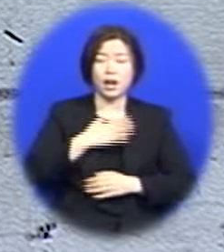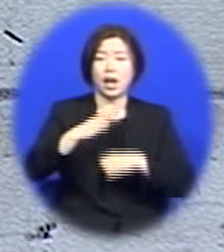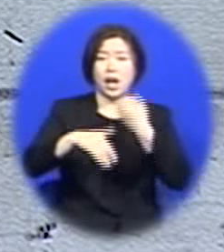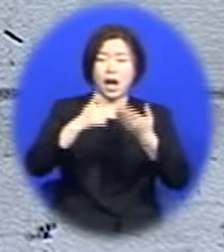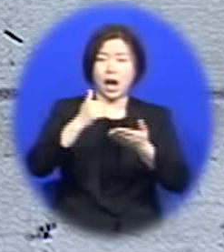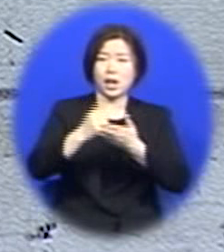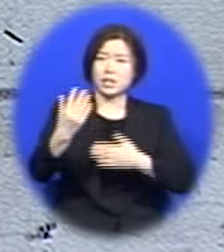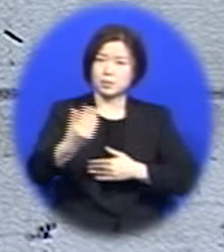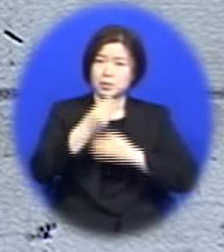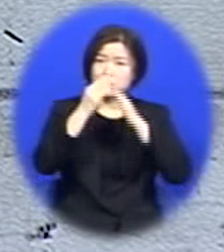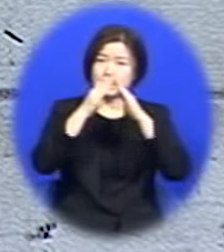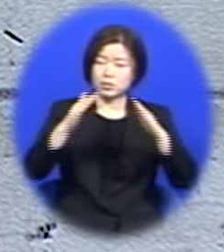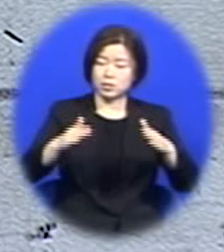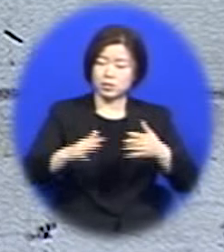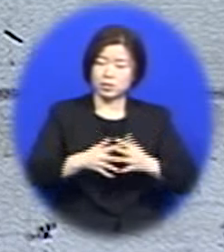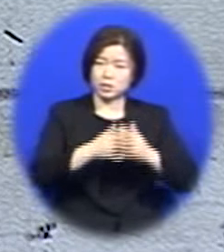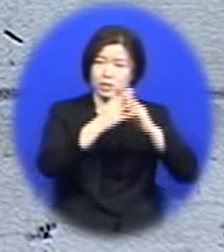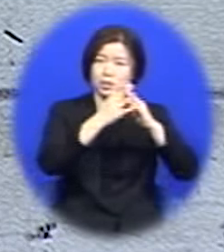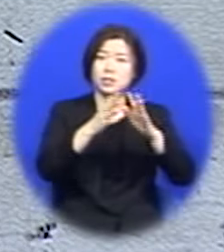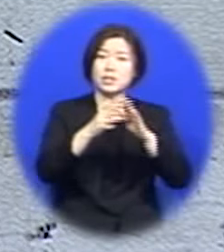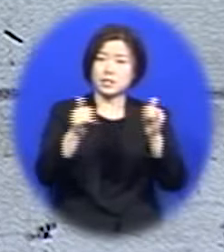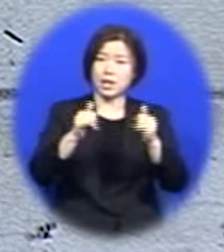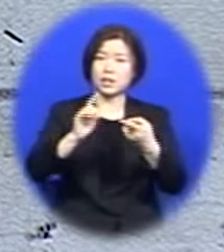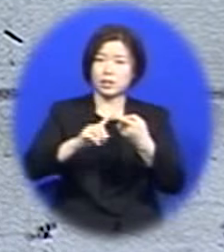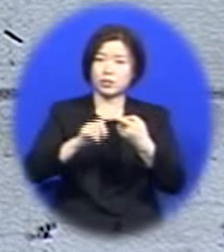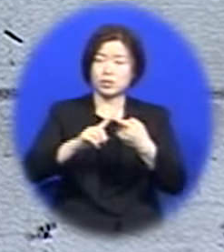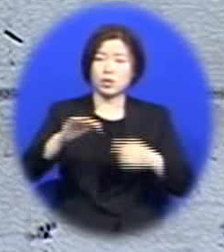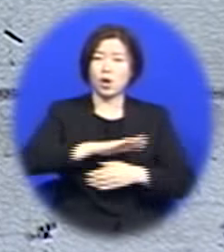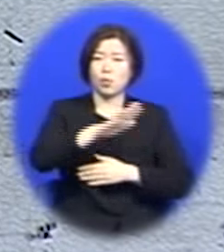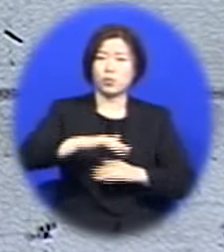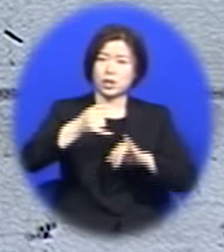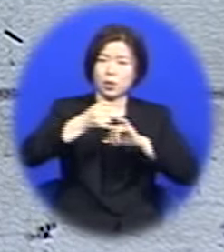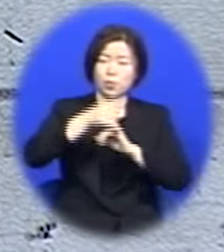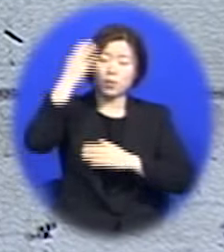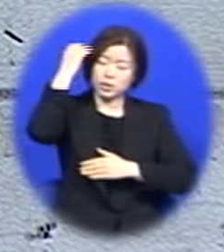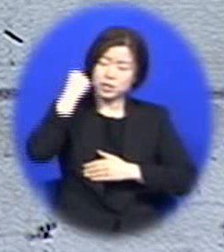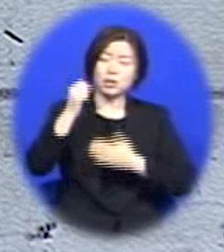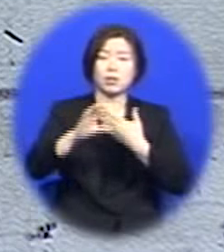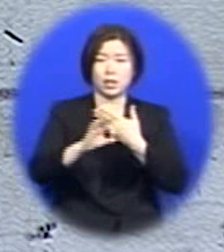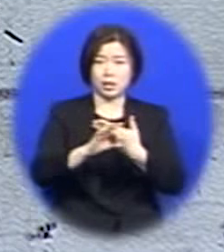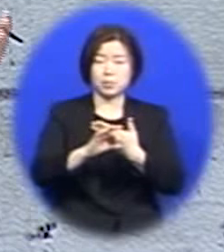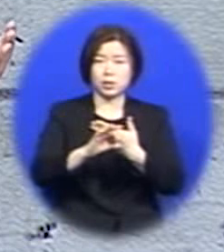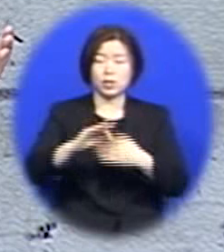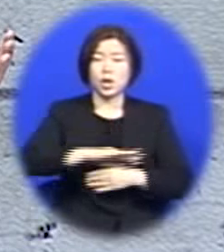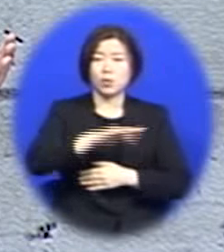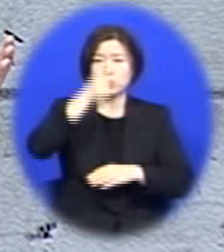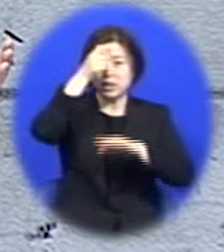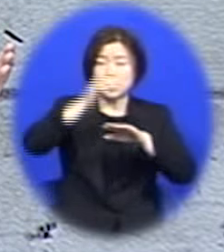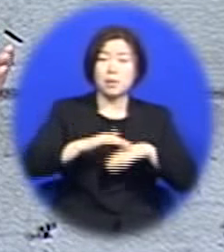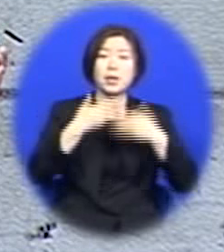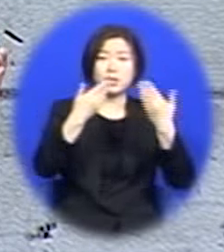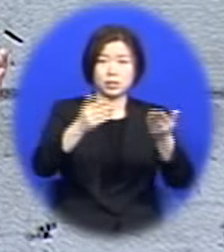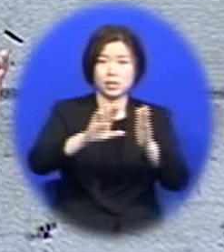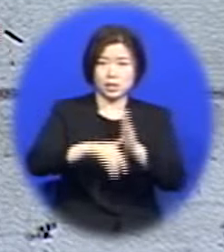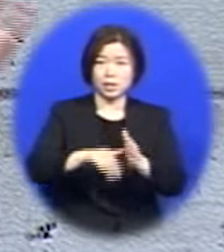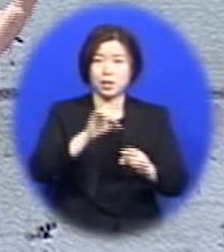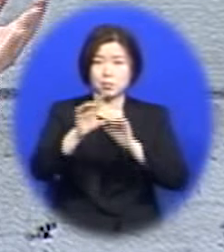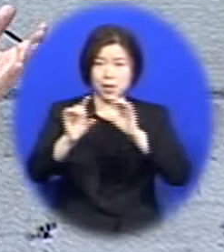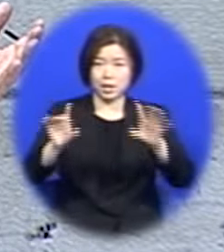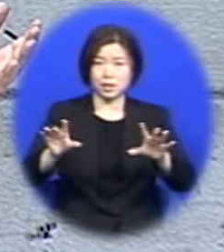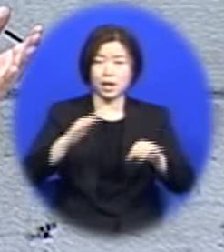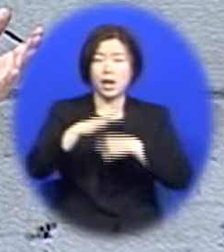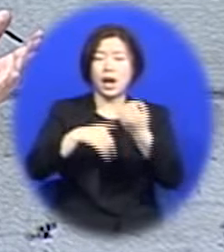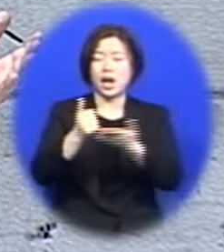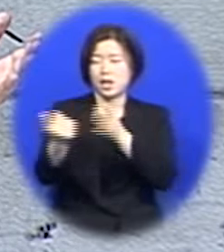하나님의 성전을 짓는 자구나. 이 사실을 여러분이 명심하면 우리는 예배 드릴 때마다